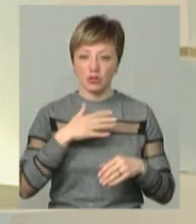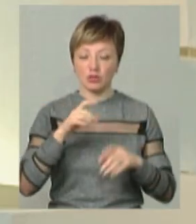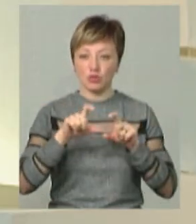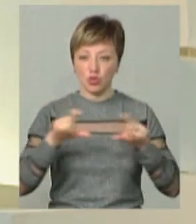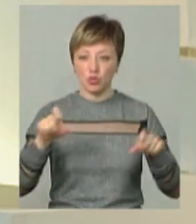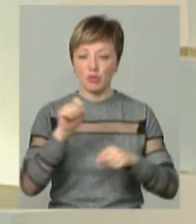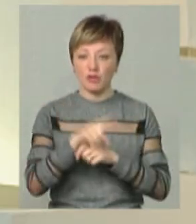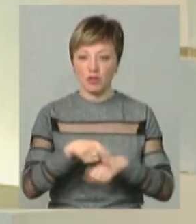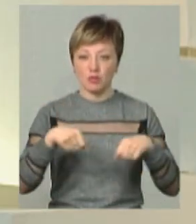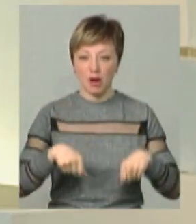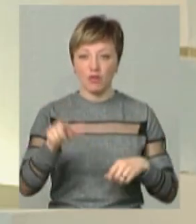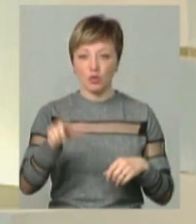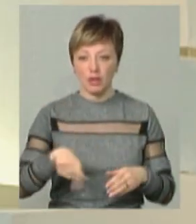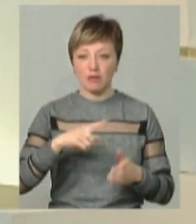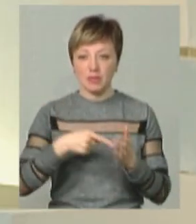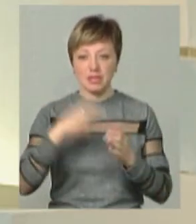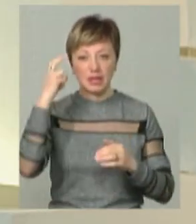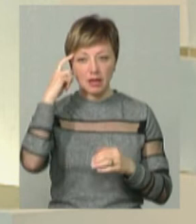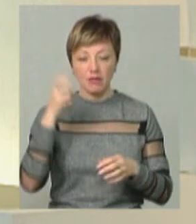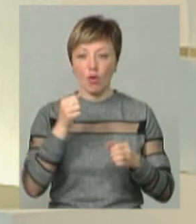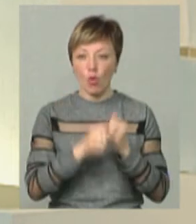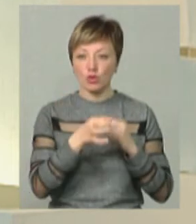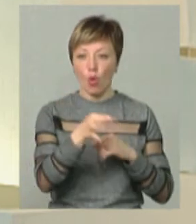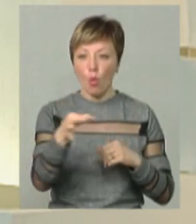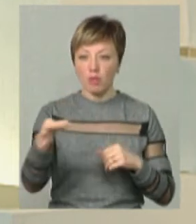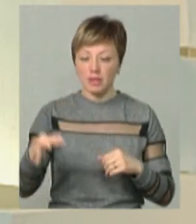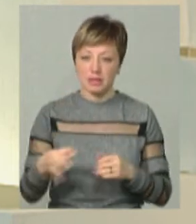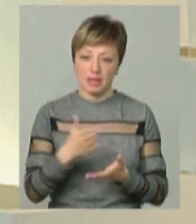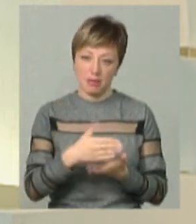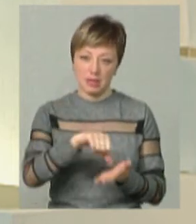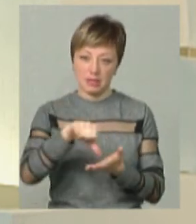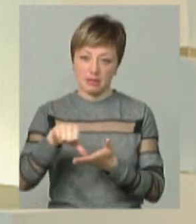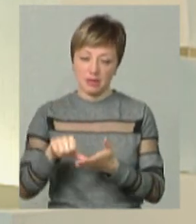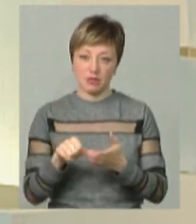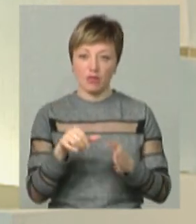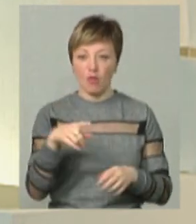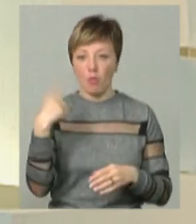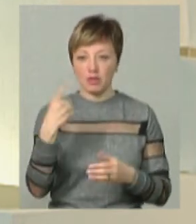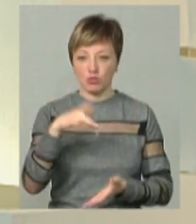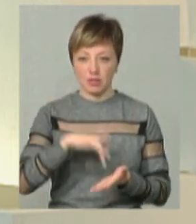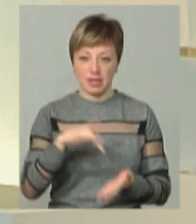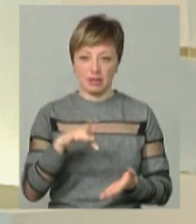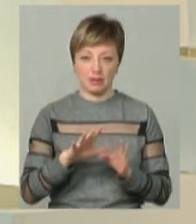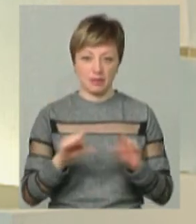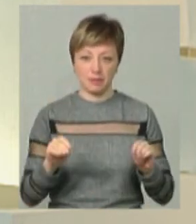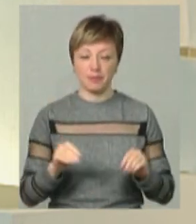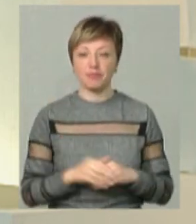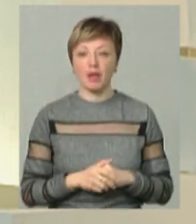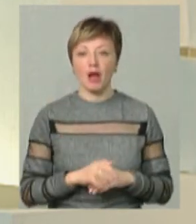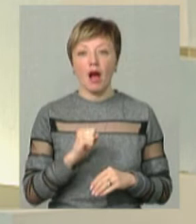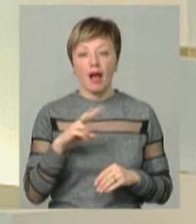уповноваженого з прав людини в місті Київ, і в кожній області є регіональне представництво, яке знаходиться в обласному центрі.